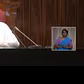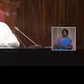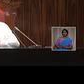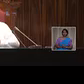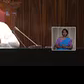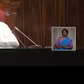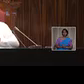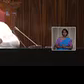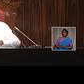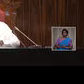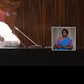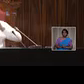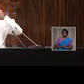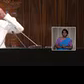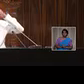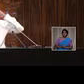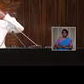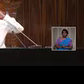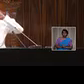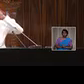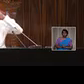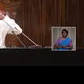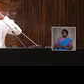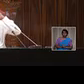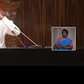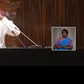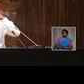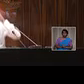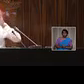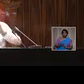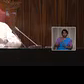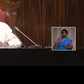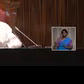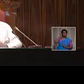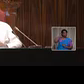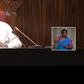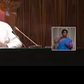minutes reduced to. கௌரவ பிரதி சபாநாயகர் அவர்களே